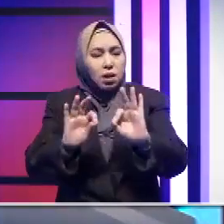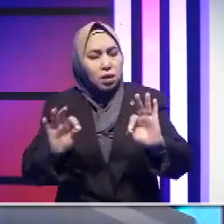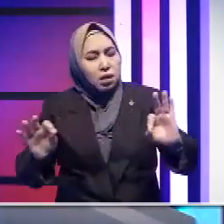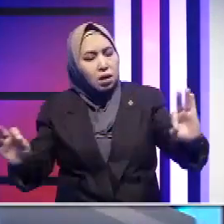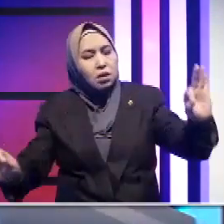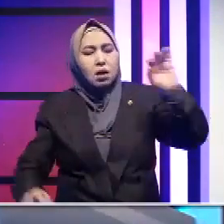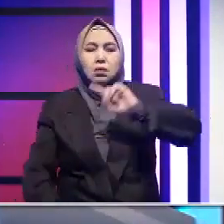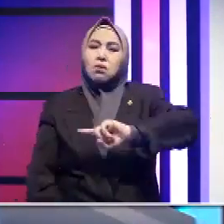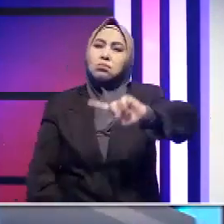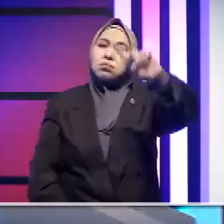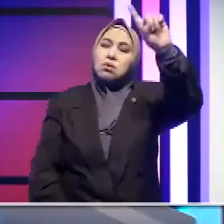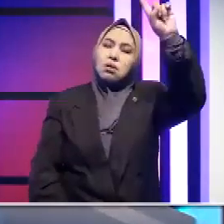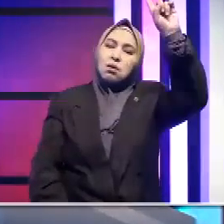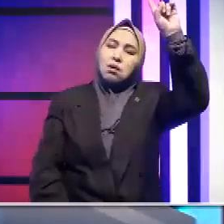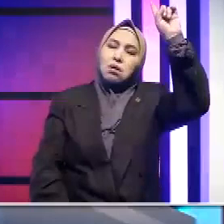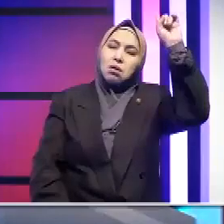qallah